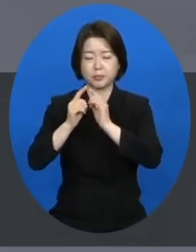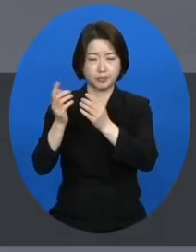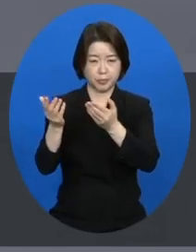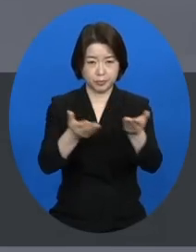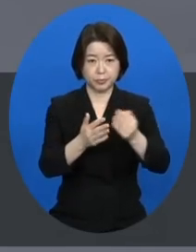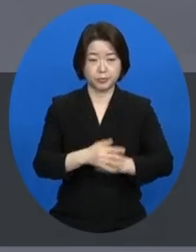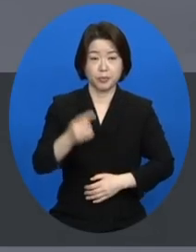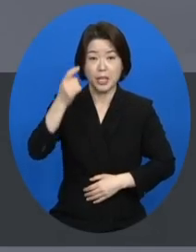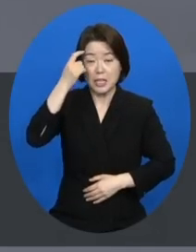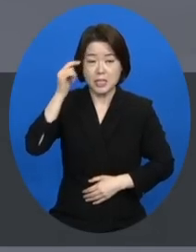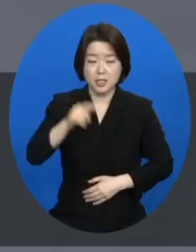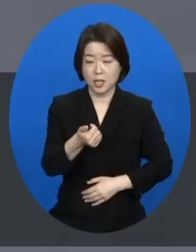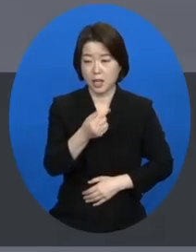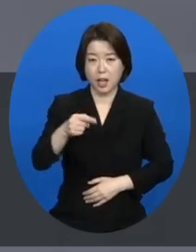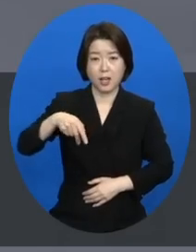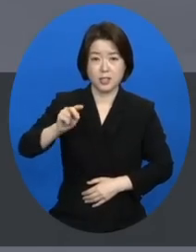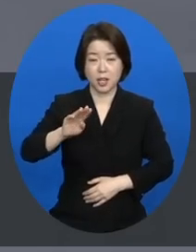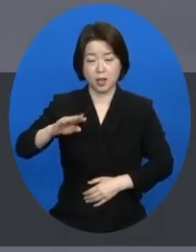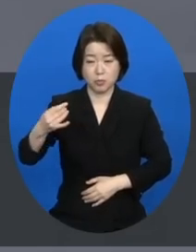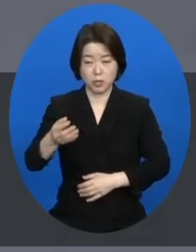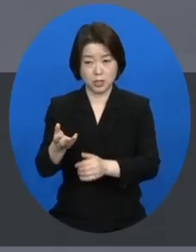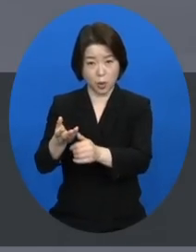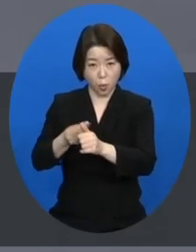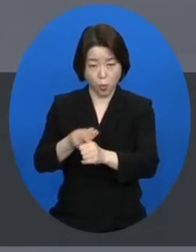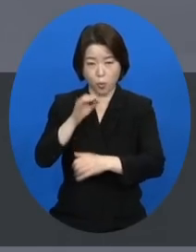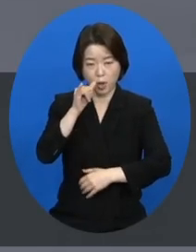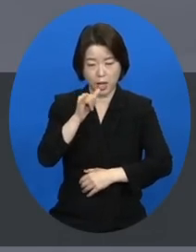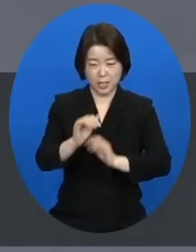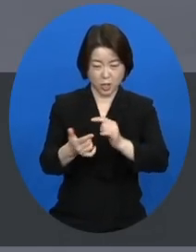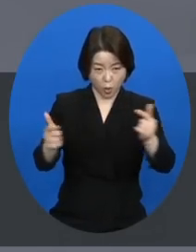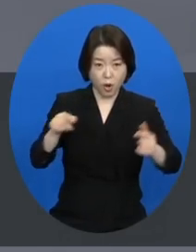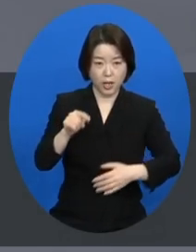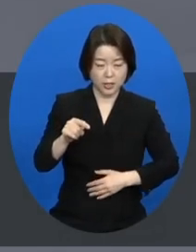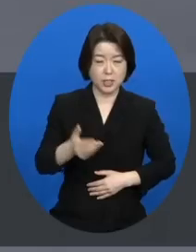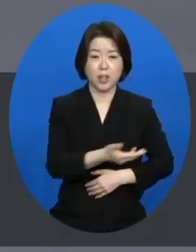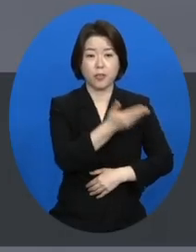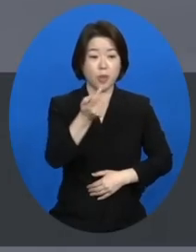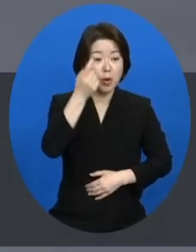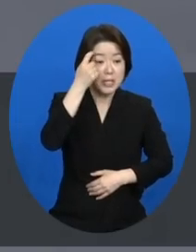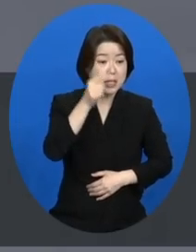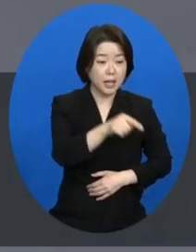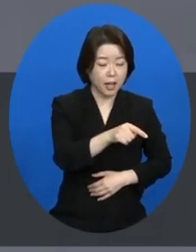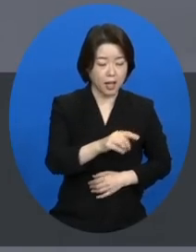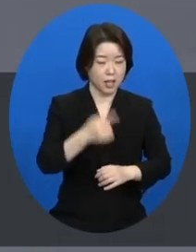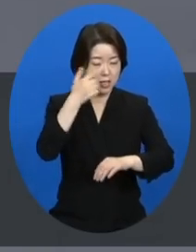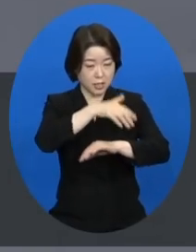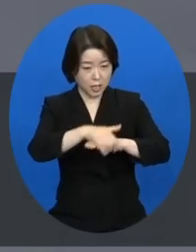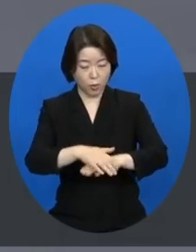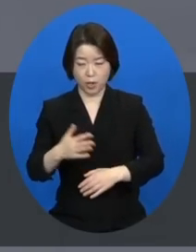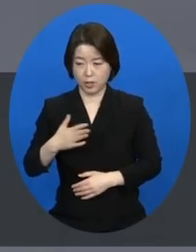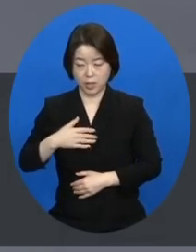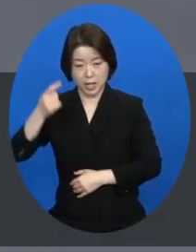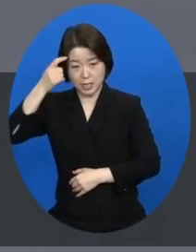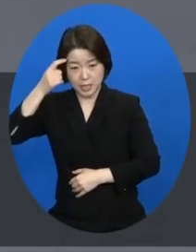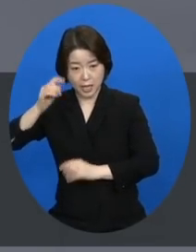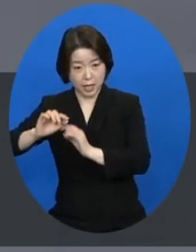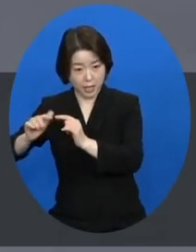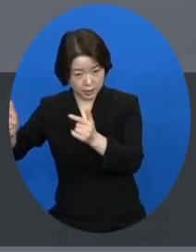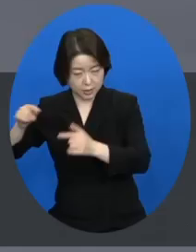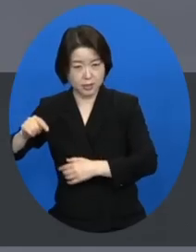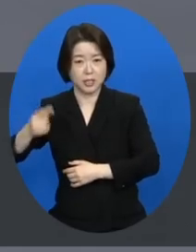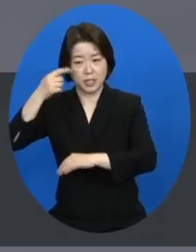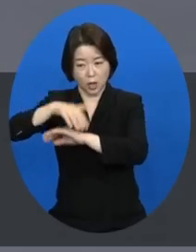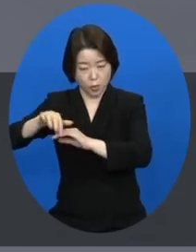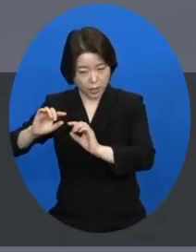이 생각이 하샤브에서 나온 단어입니다. 복수로 되어 있어요. 너희의 생각과 계획들과 나의 생각들은